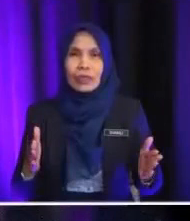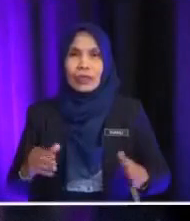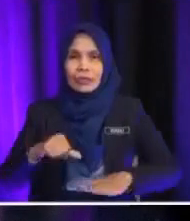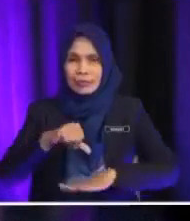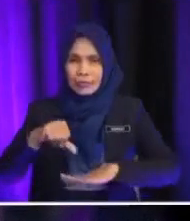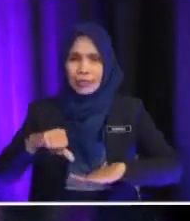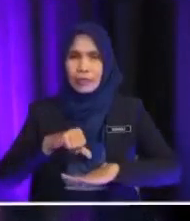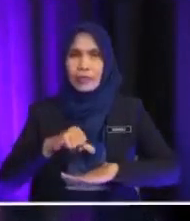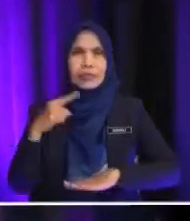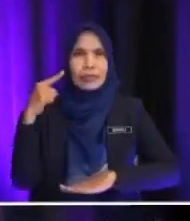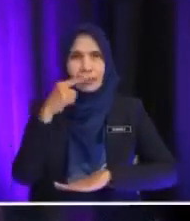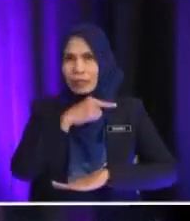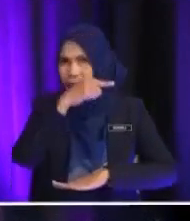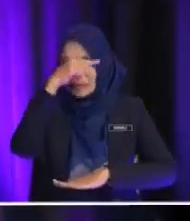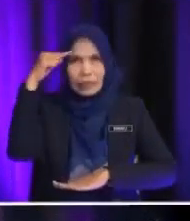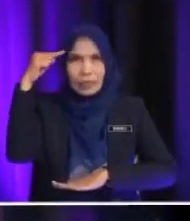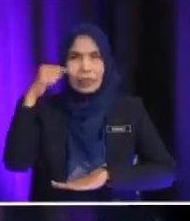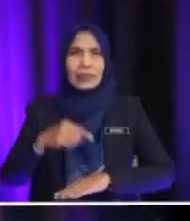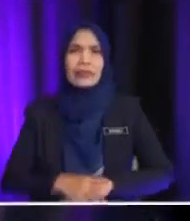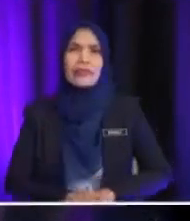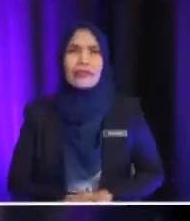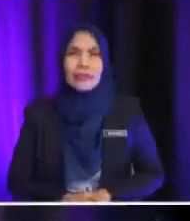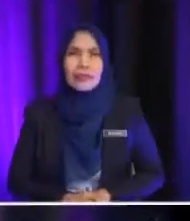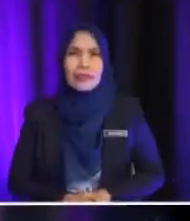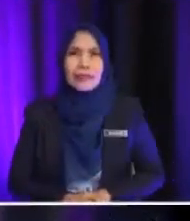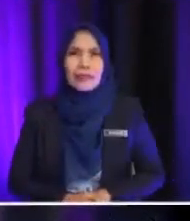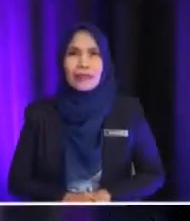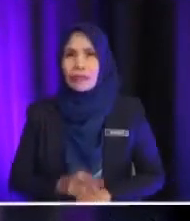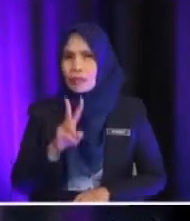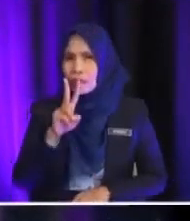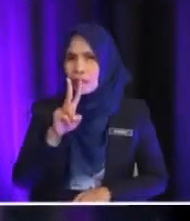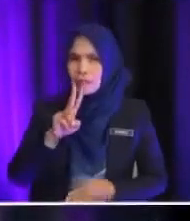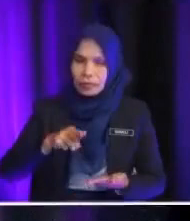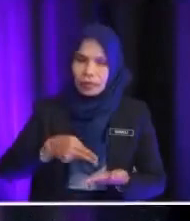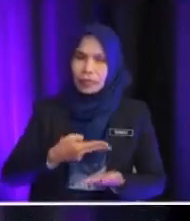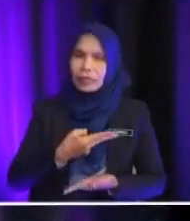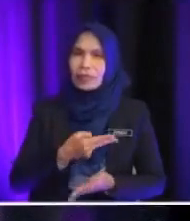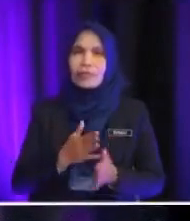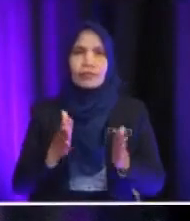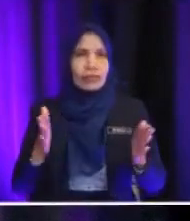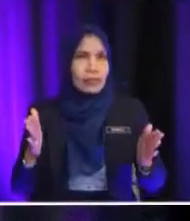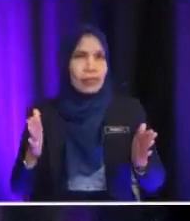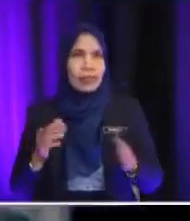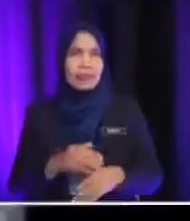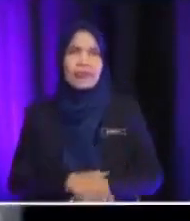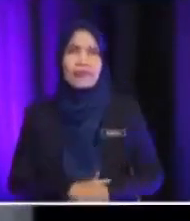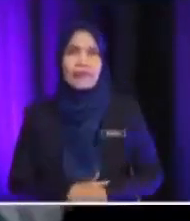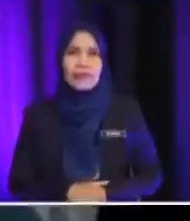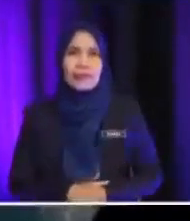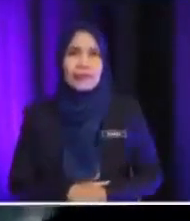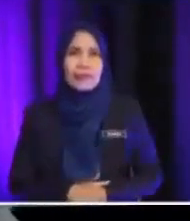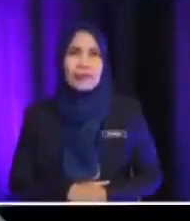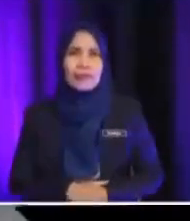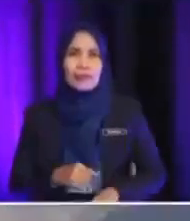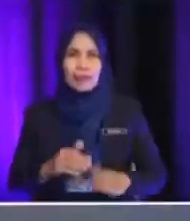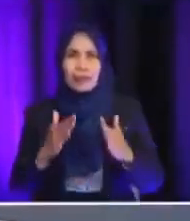cikgu. Betul? Ya, betul. Okey, dua sudu besar. Dua sudu besar. Okey, kalau dekat rumah tu mesti ada kan? Mak-mak masak ke apa